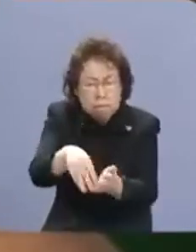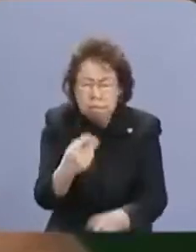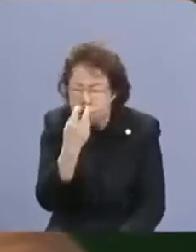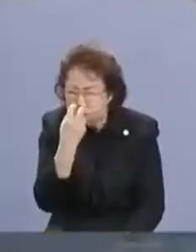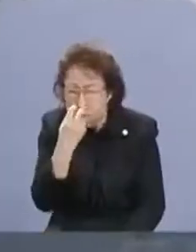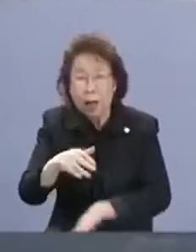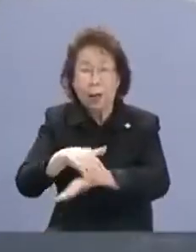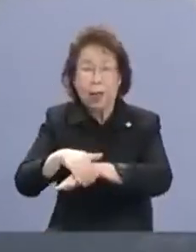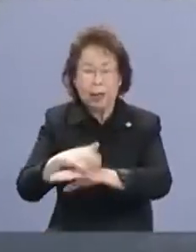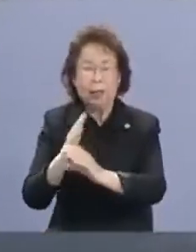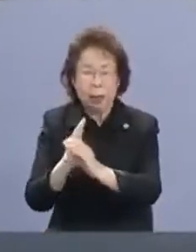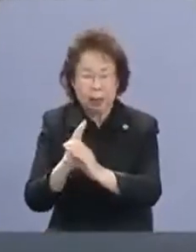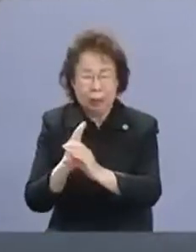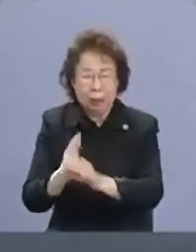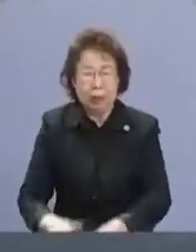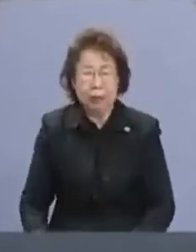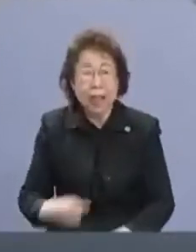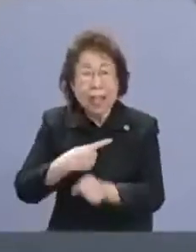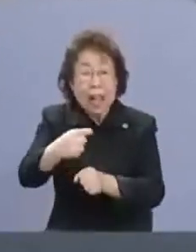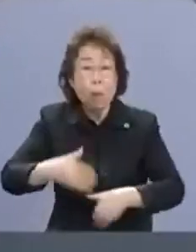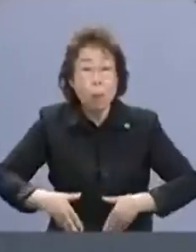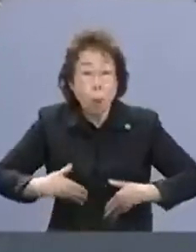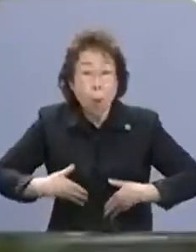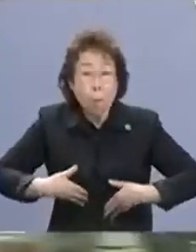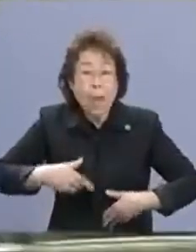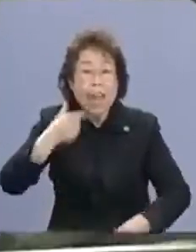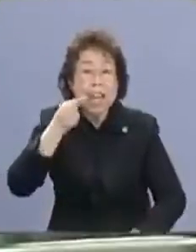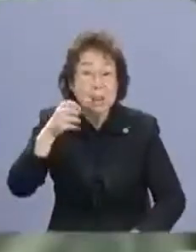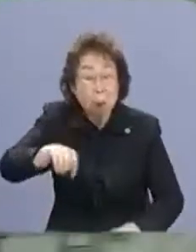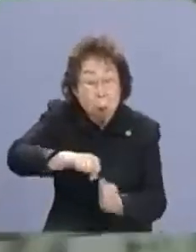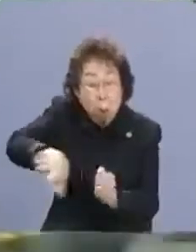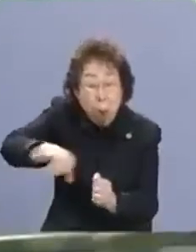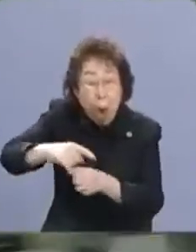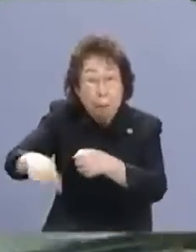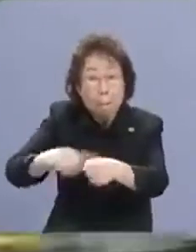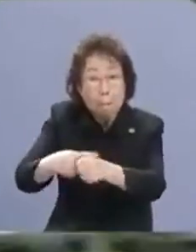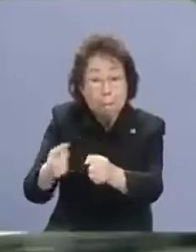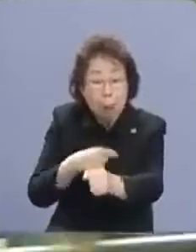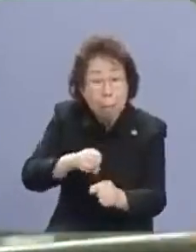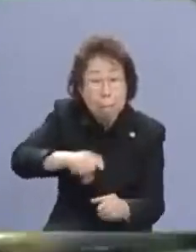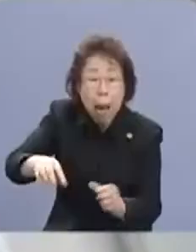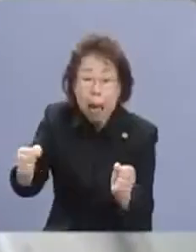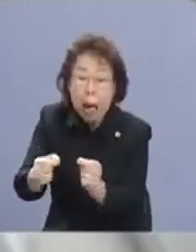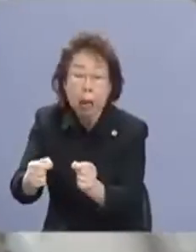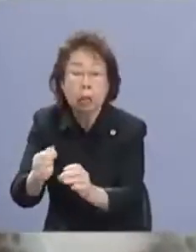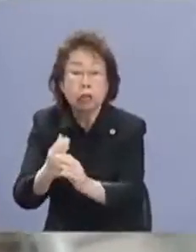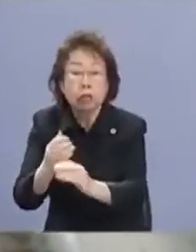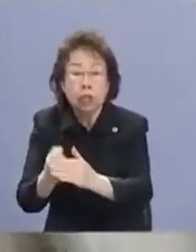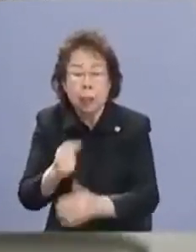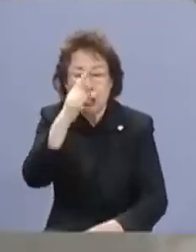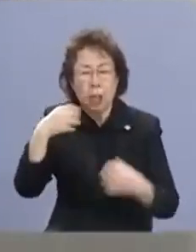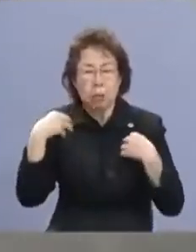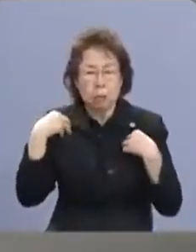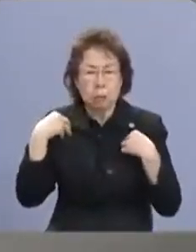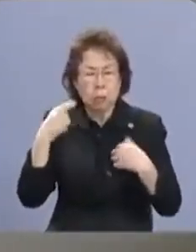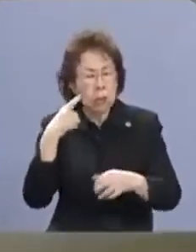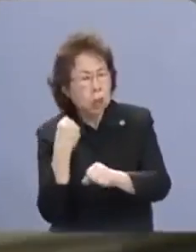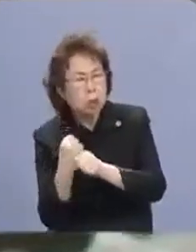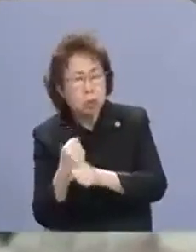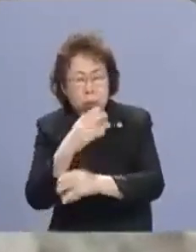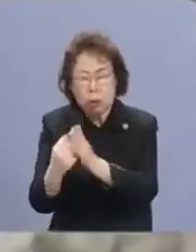계획입니다 내년 봄 후쿠시마 원전의 배추로 오염수 방류 를 앞두고 정부와 국가 연구기관이